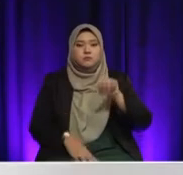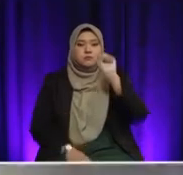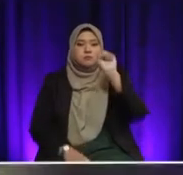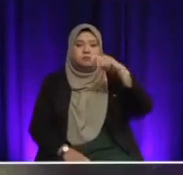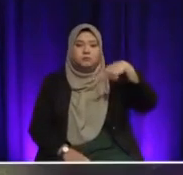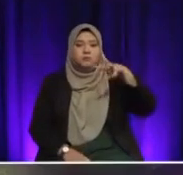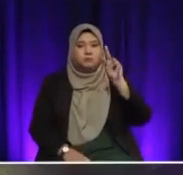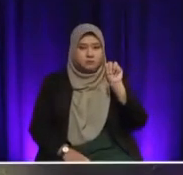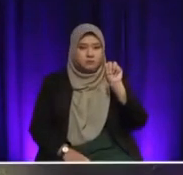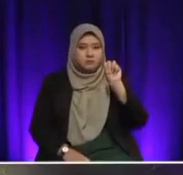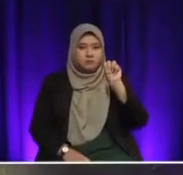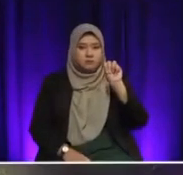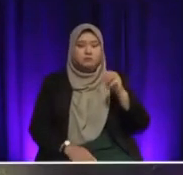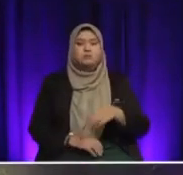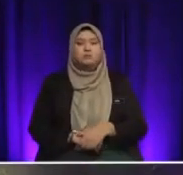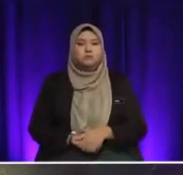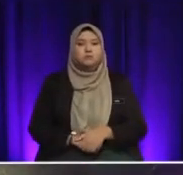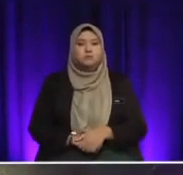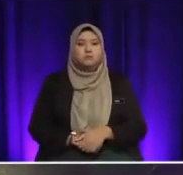saya minta tolong Hanis.